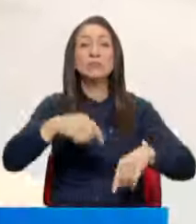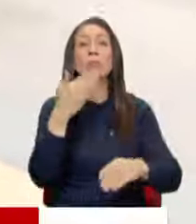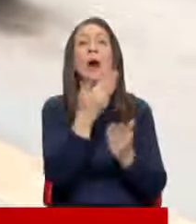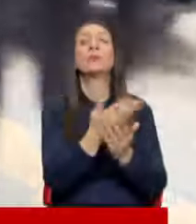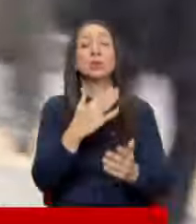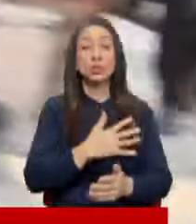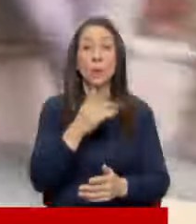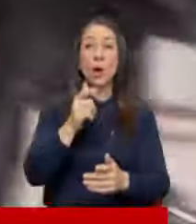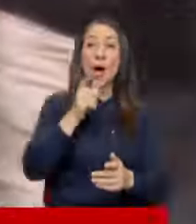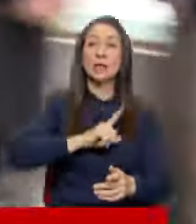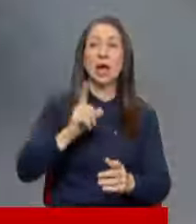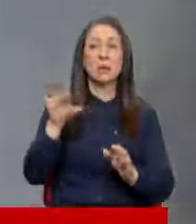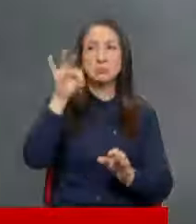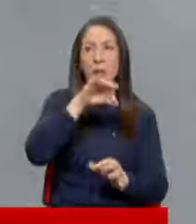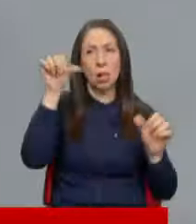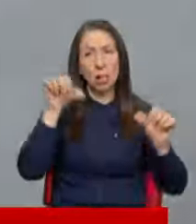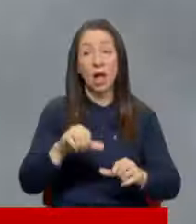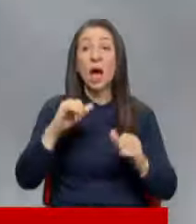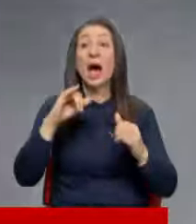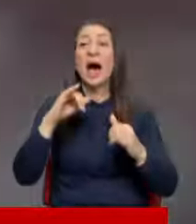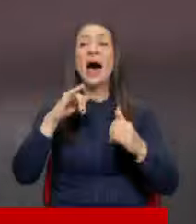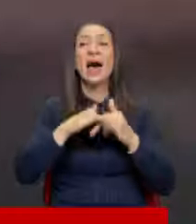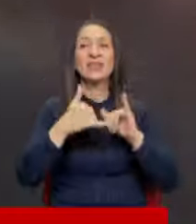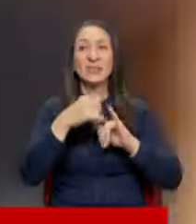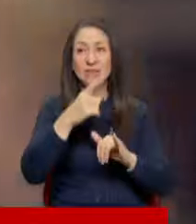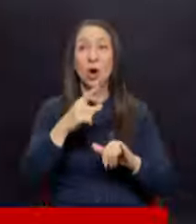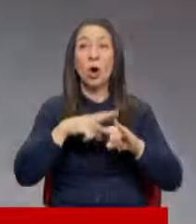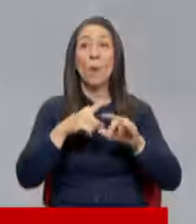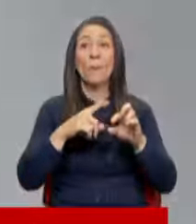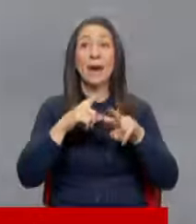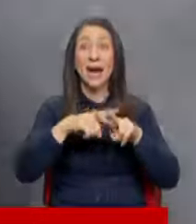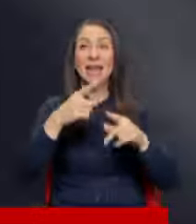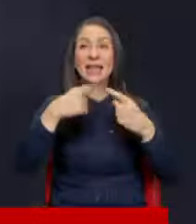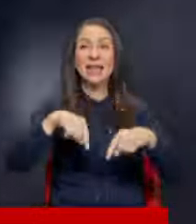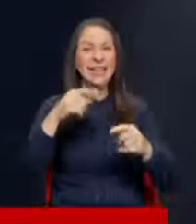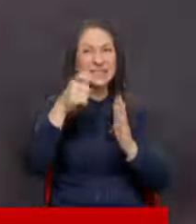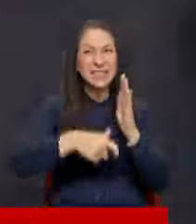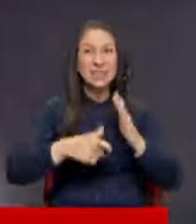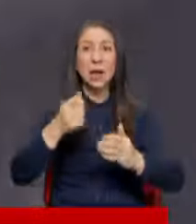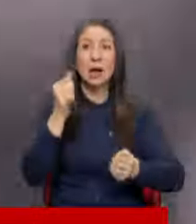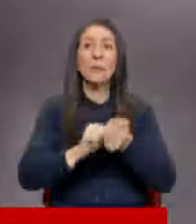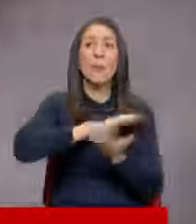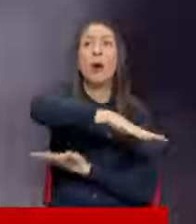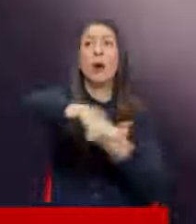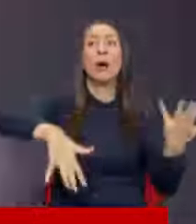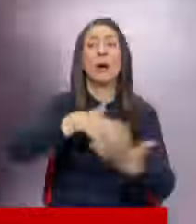CHP o ilçede aday gösteremedi Artvin'in Hopa ilçesinde CHP Parti meclisi listesi kavga